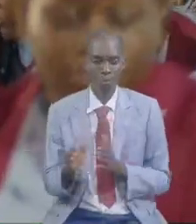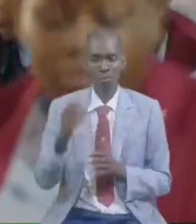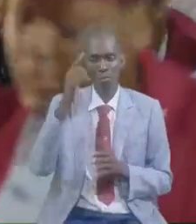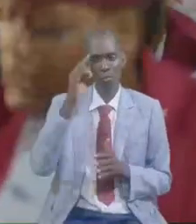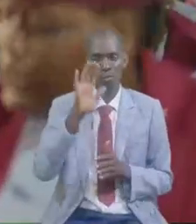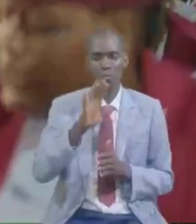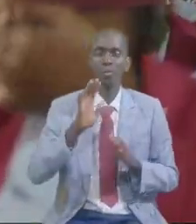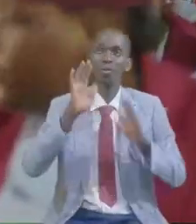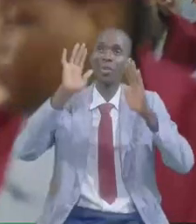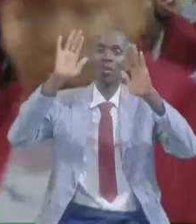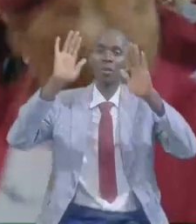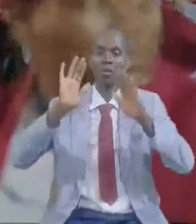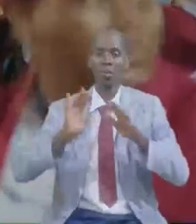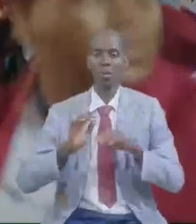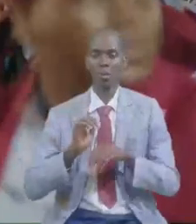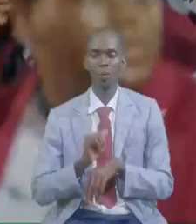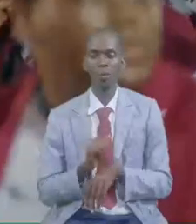votre miracle ce soir.